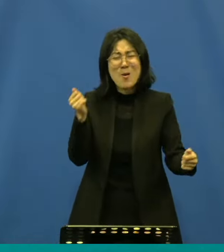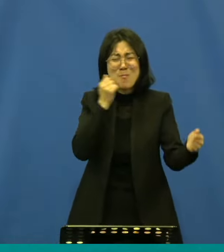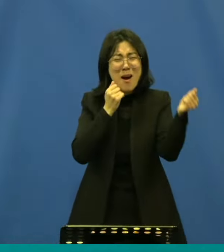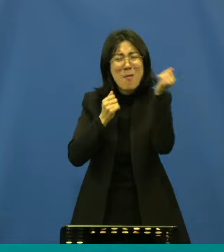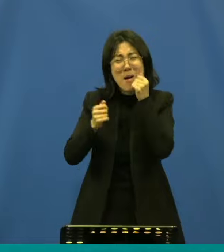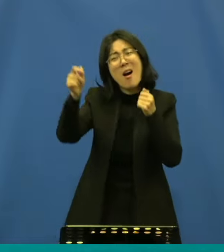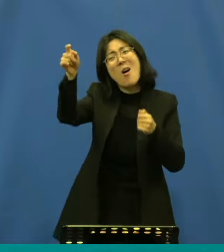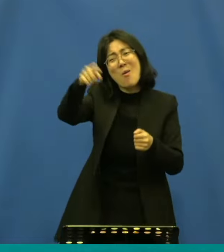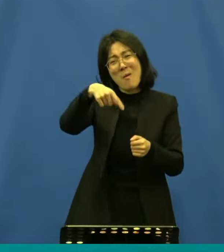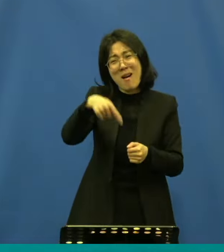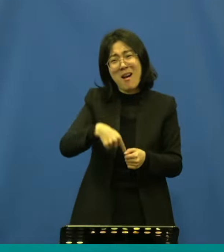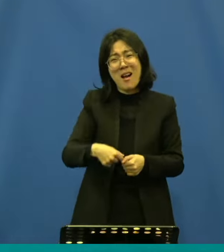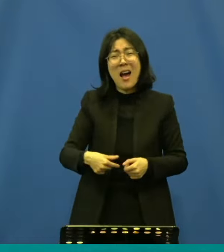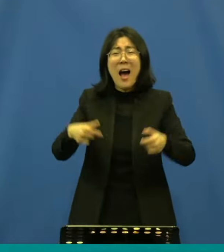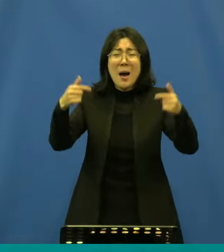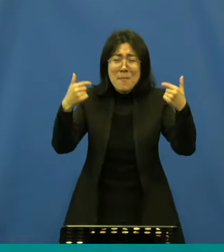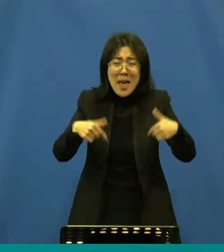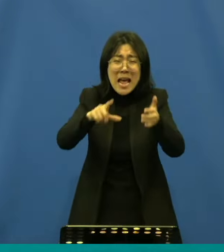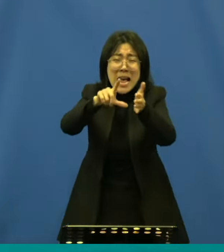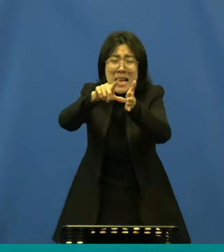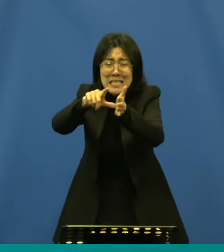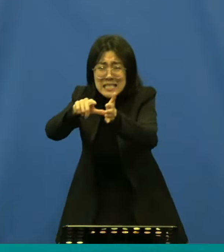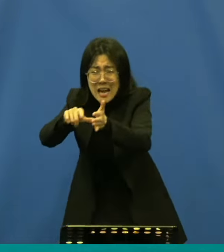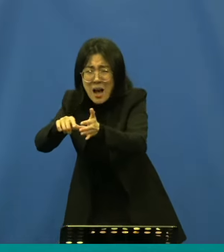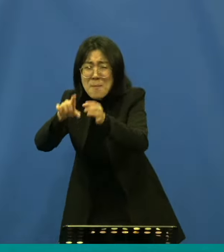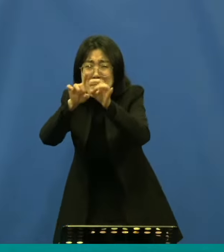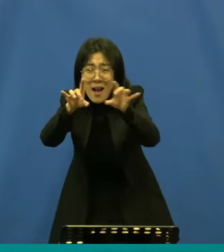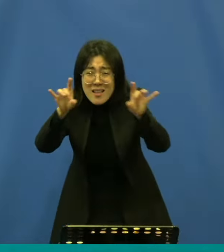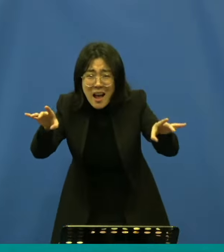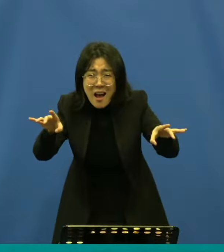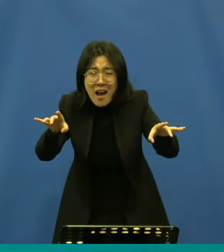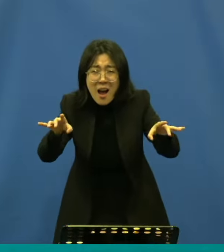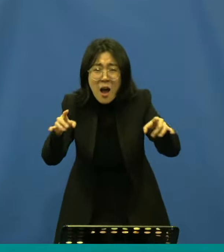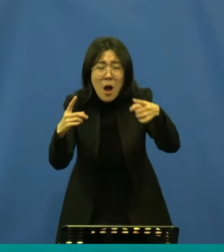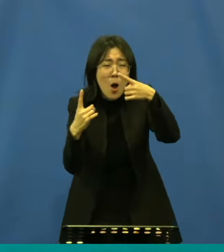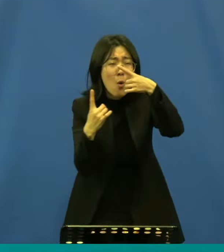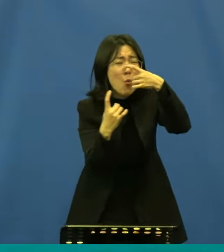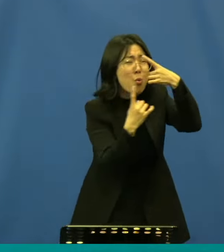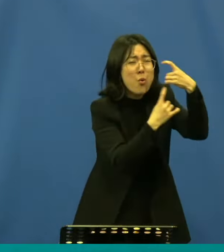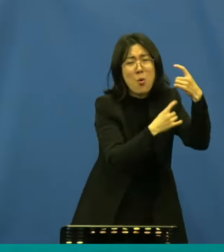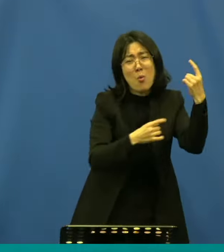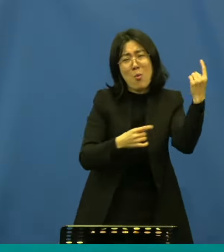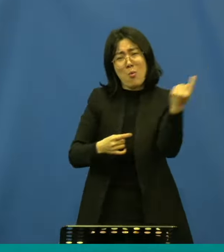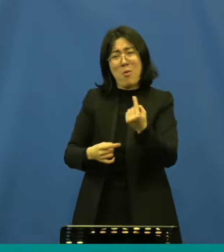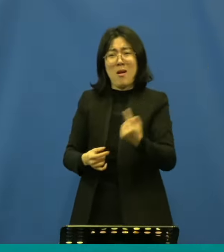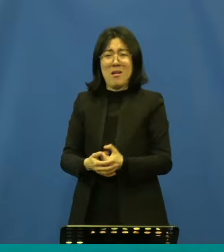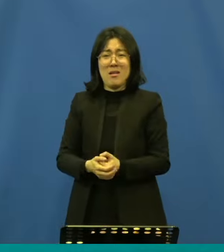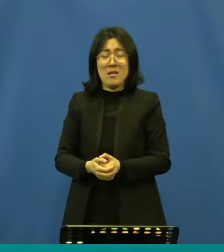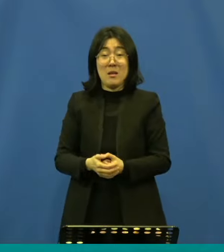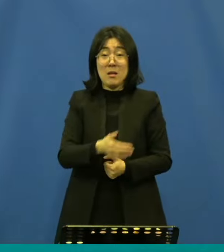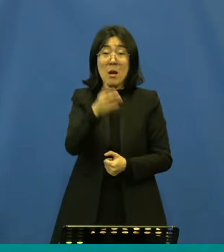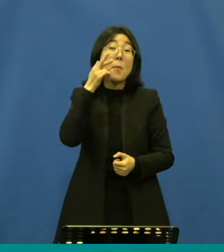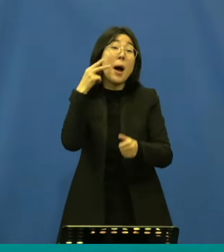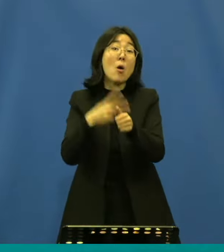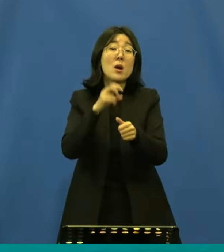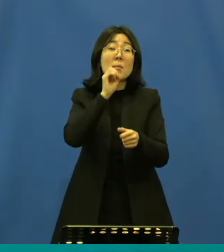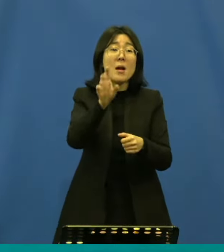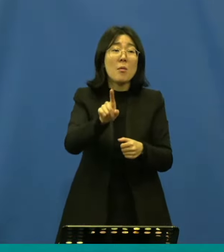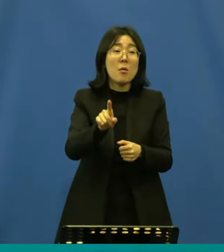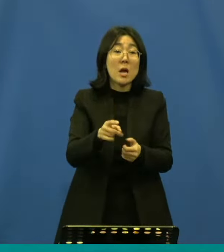없습니다. 그래서 바울은 선줄로 여긴 자는 넘어질까 조심하라고 했습니다. 우리는 연약한 육체를 입고